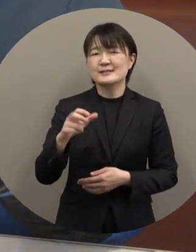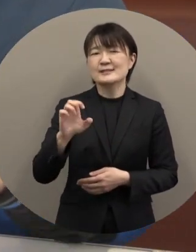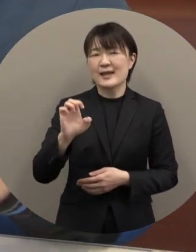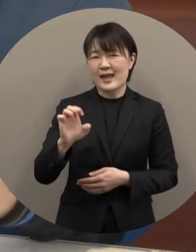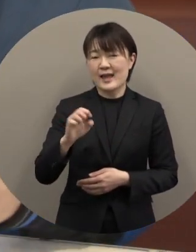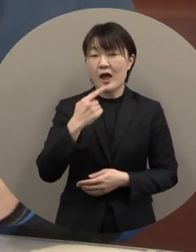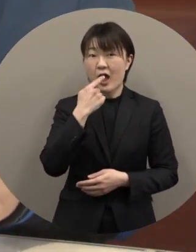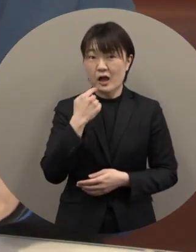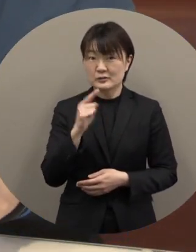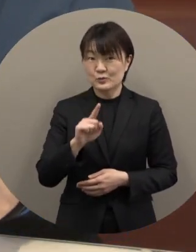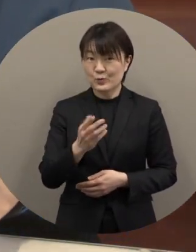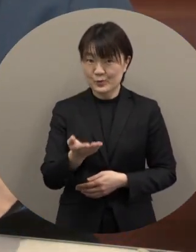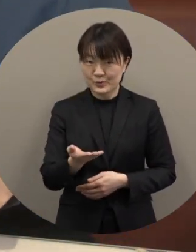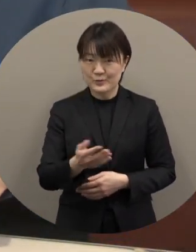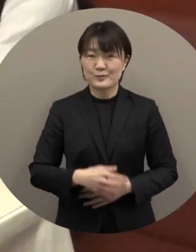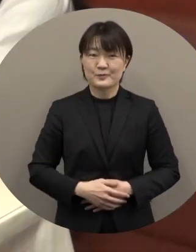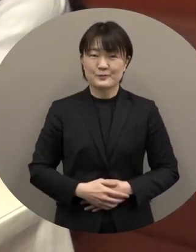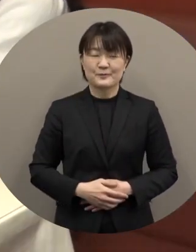は？